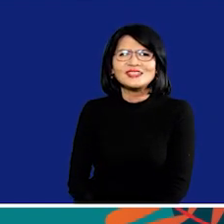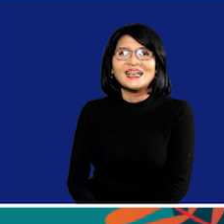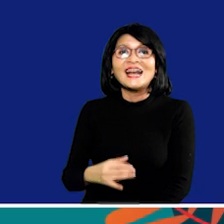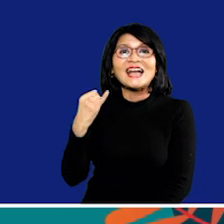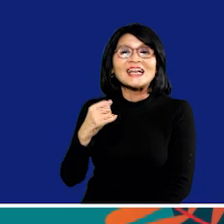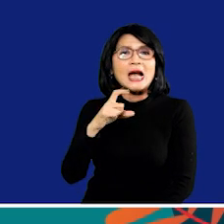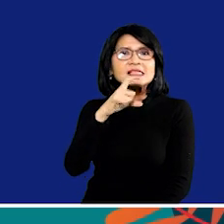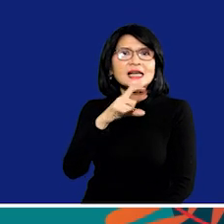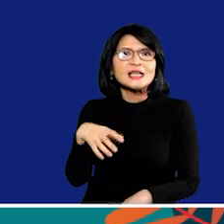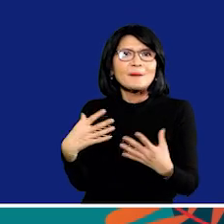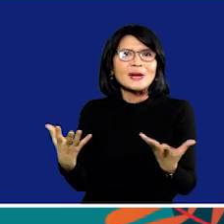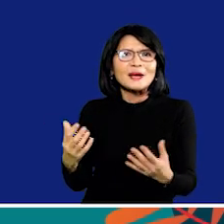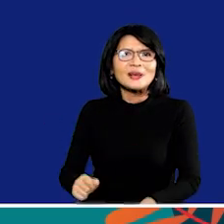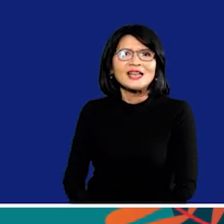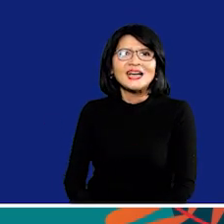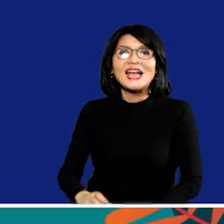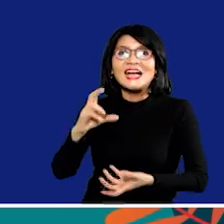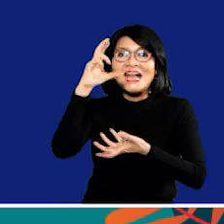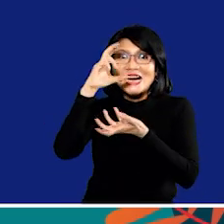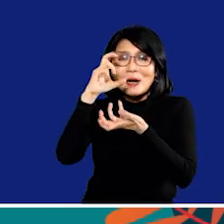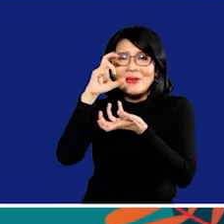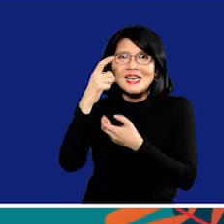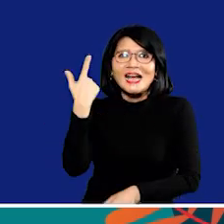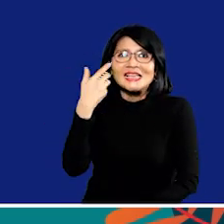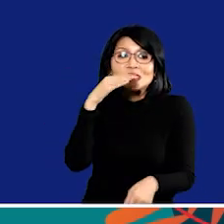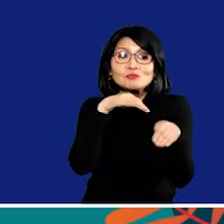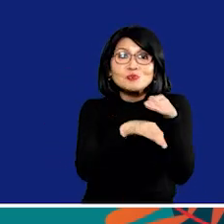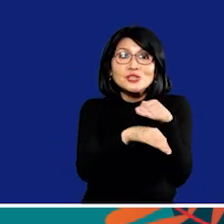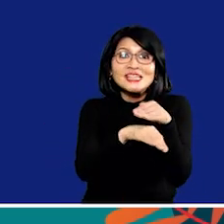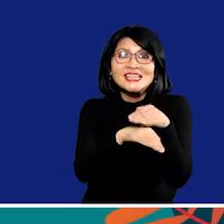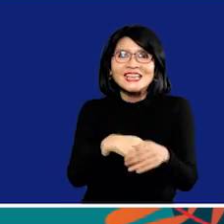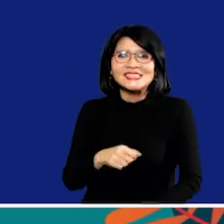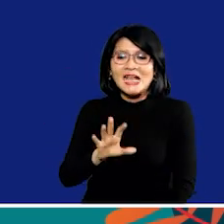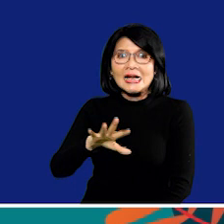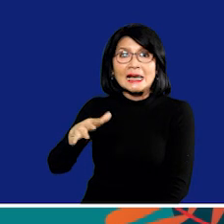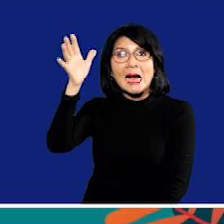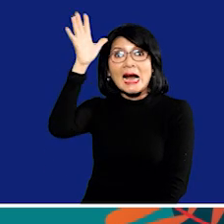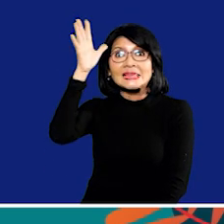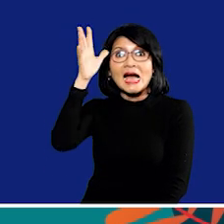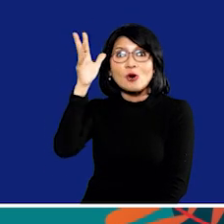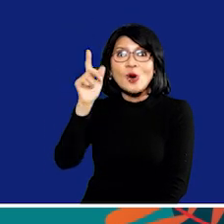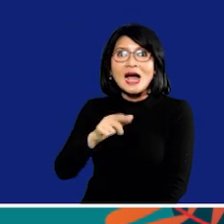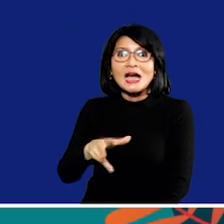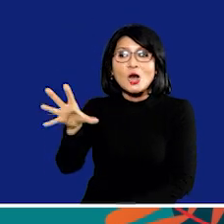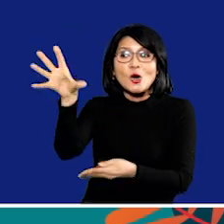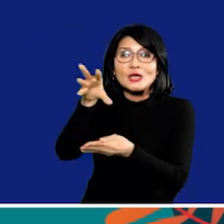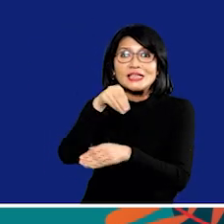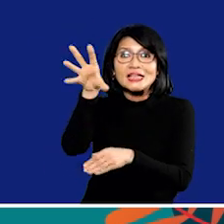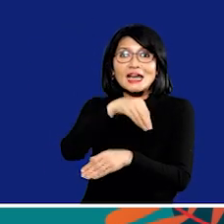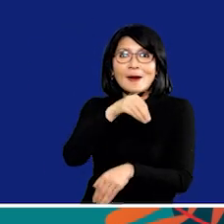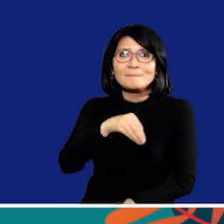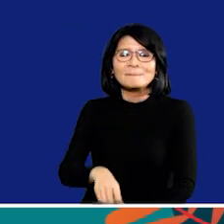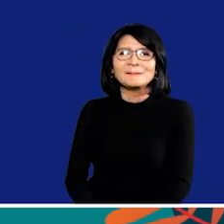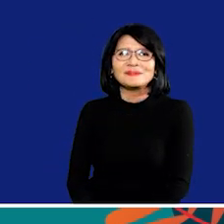Akhirnya disiasatilah, saya kasih kamera itu secara diam-diam, jadi mereka nggak tahu nih kalau direkam. Jadi, senatural mungkinlah